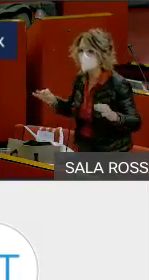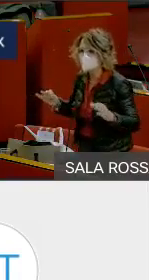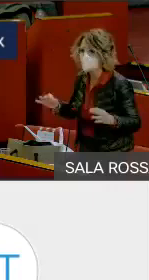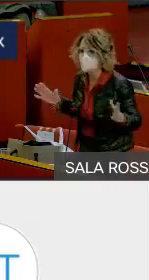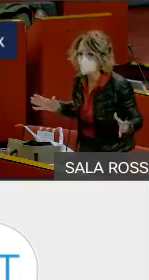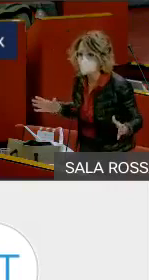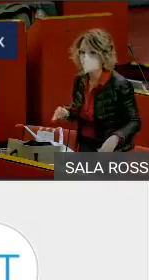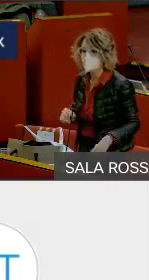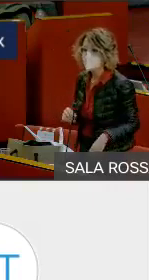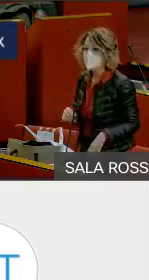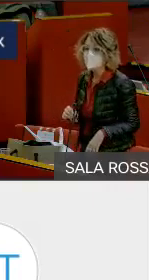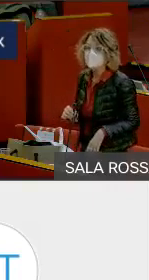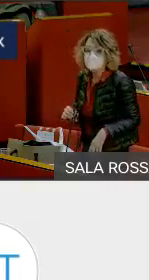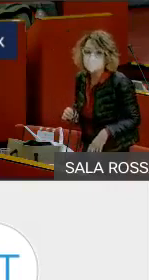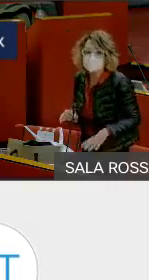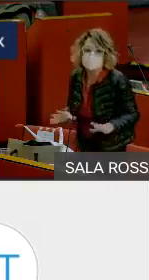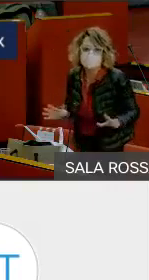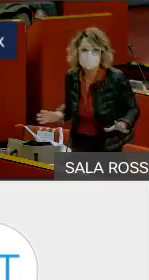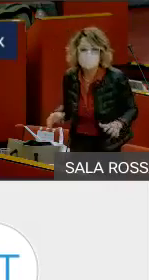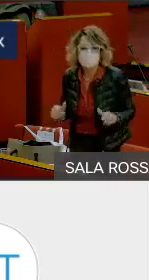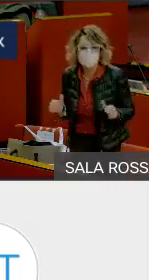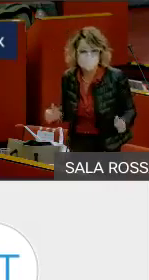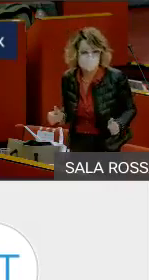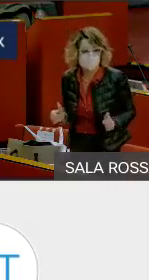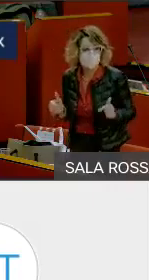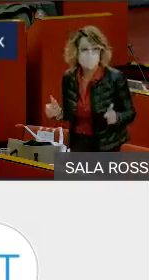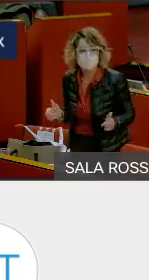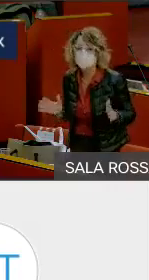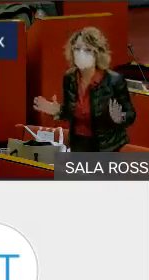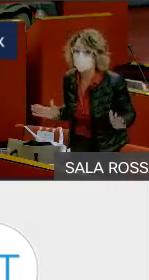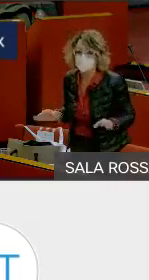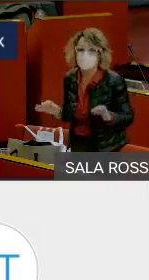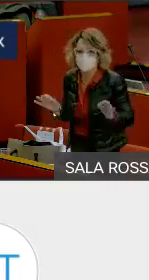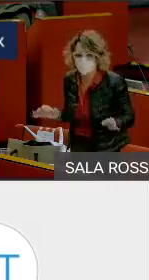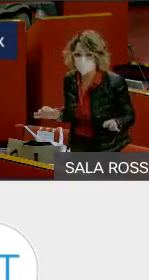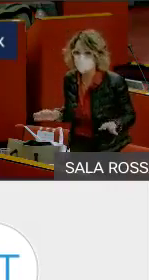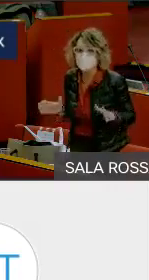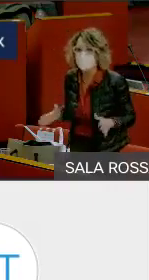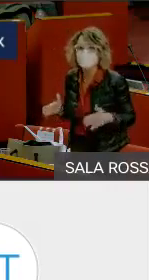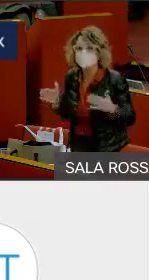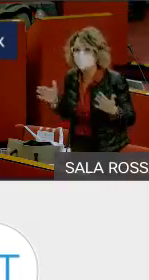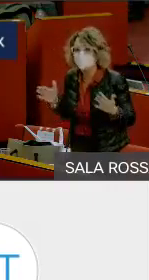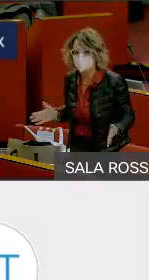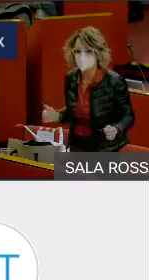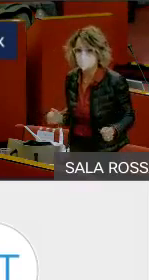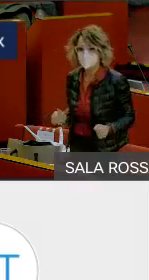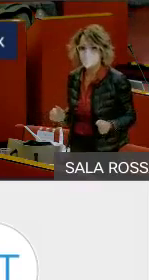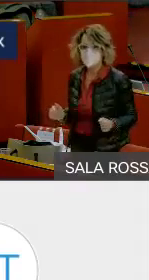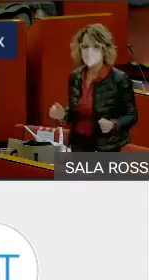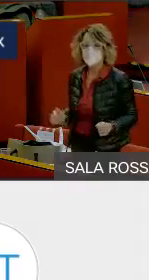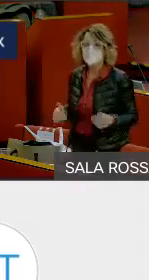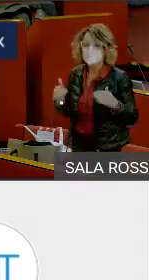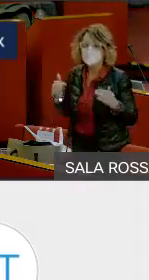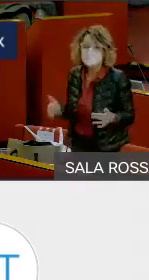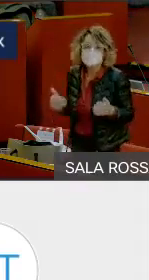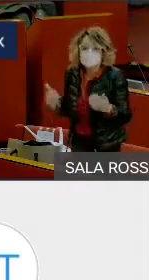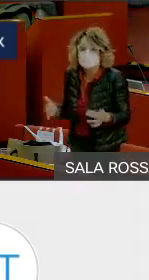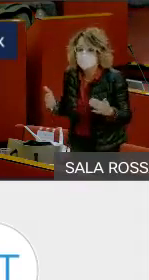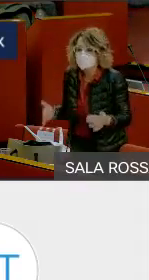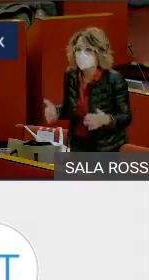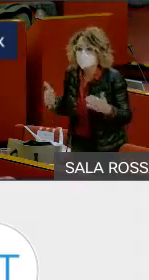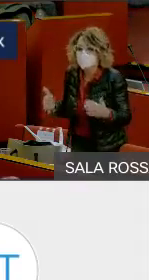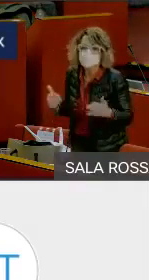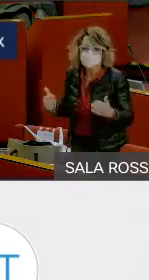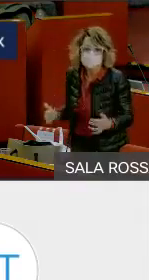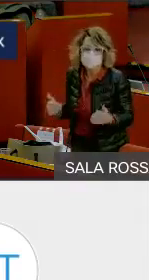vi porta più nulla io non faccio altro che vedere comitati cittadini che vi dicono fermarti e voi andate avanti non vi faccio altro